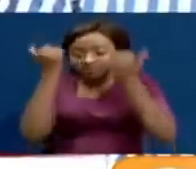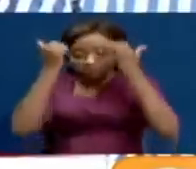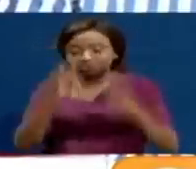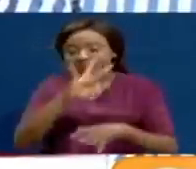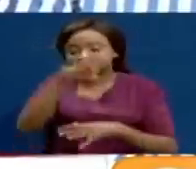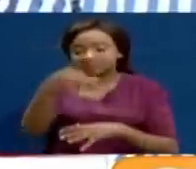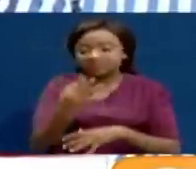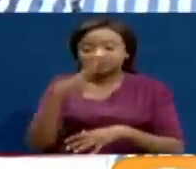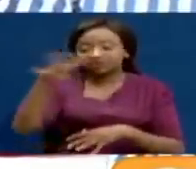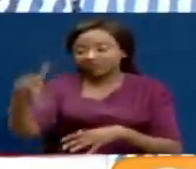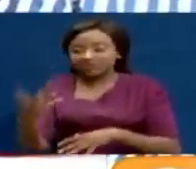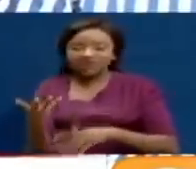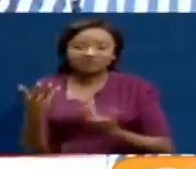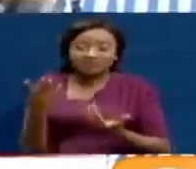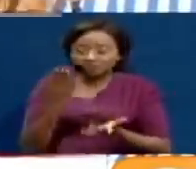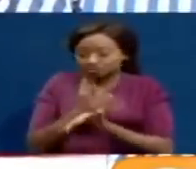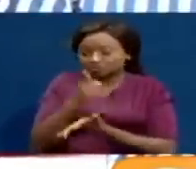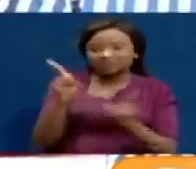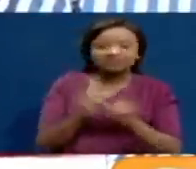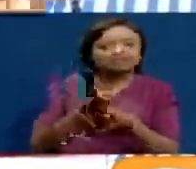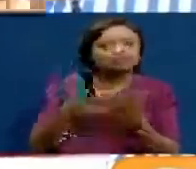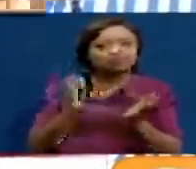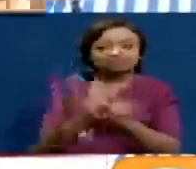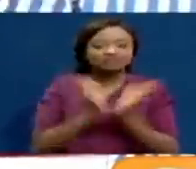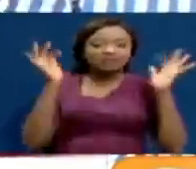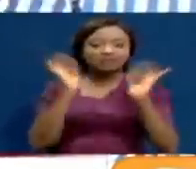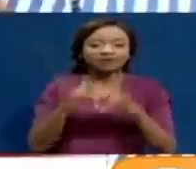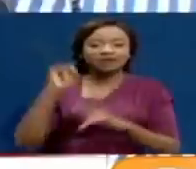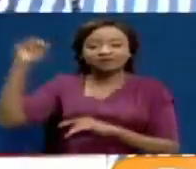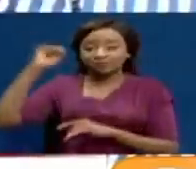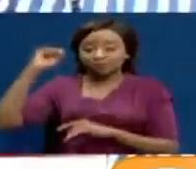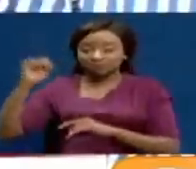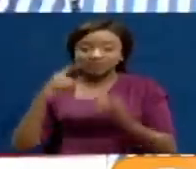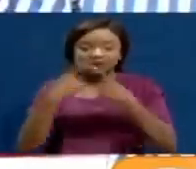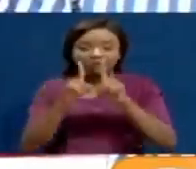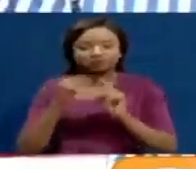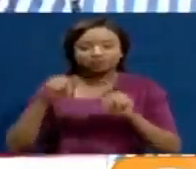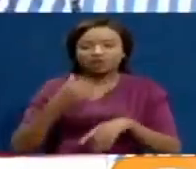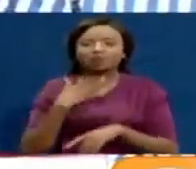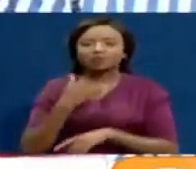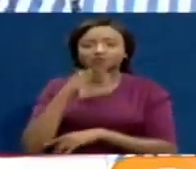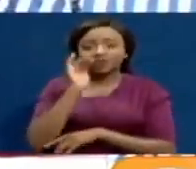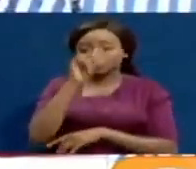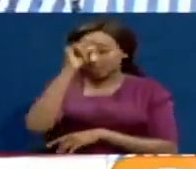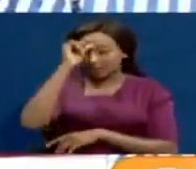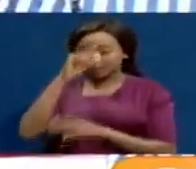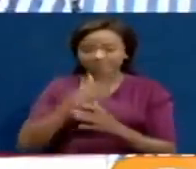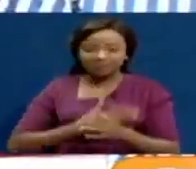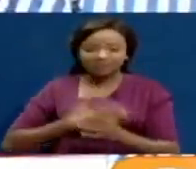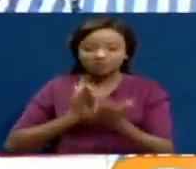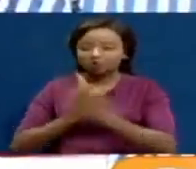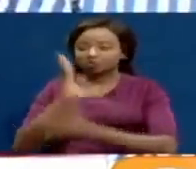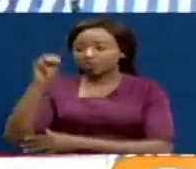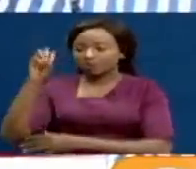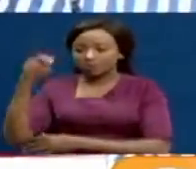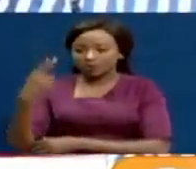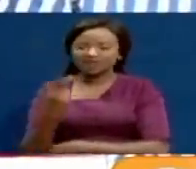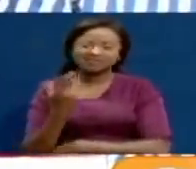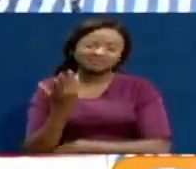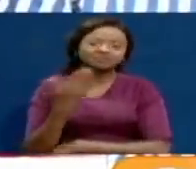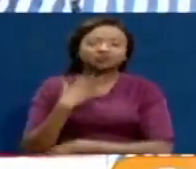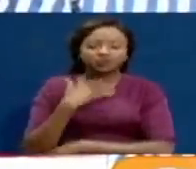3,000, 4,000. Hiyo hata ni public rally, na tungeomba ya kwamba serikali kupitia magoa mashule